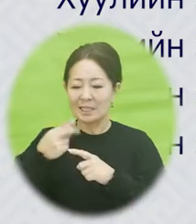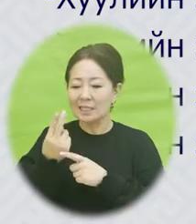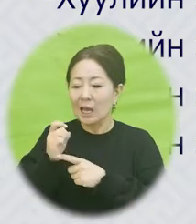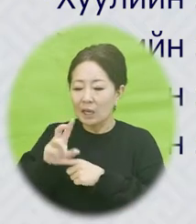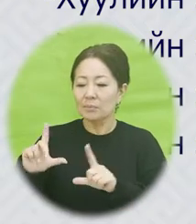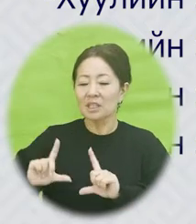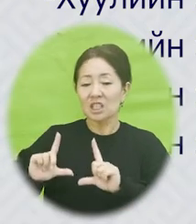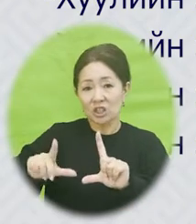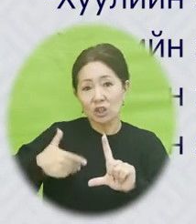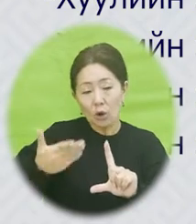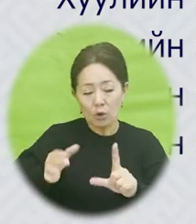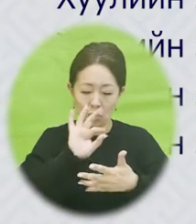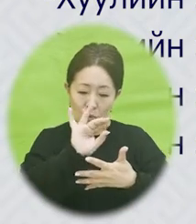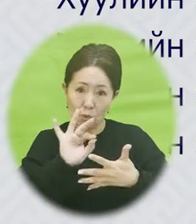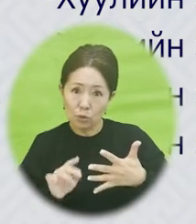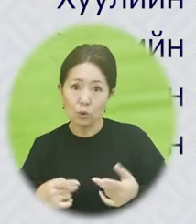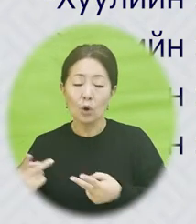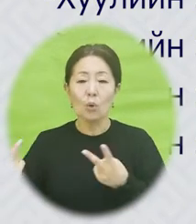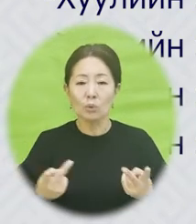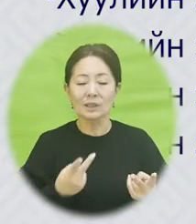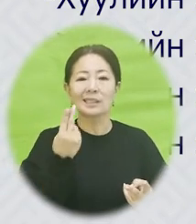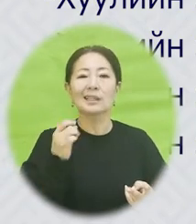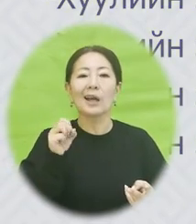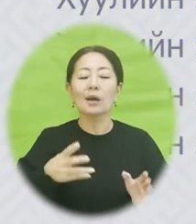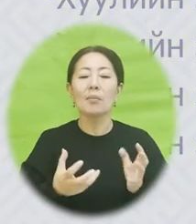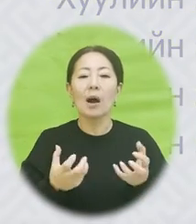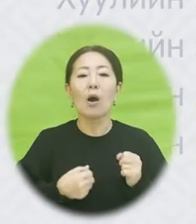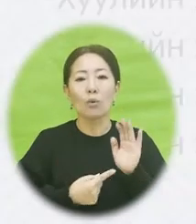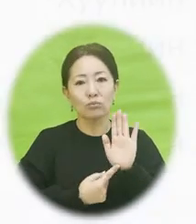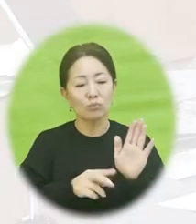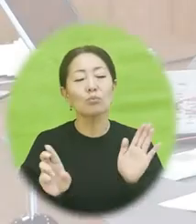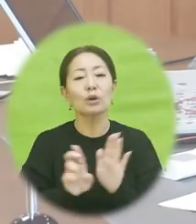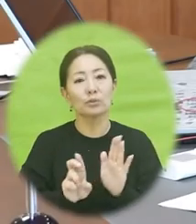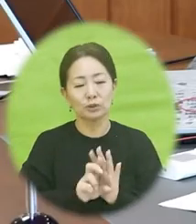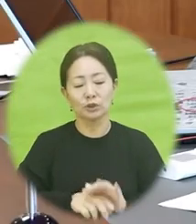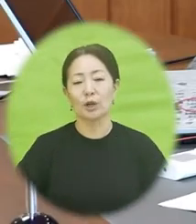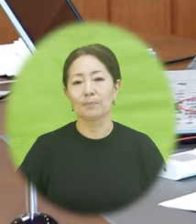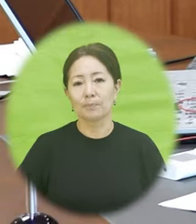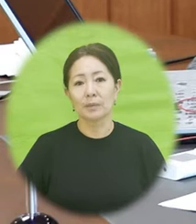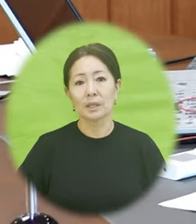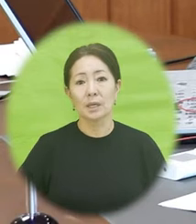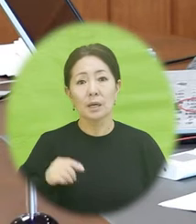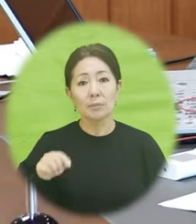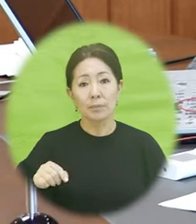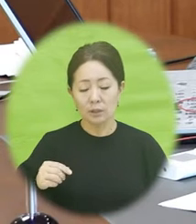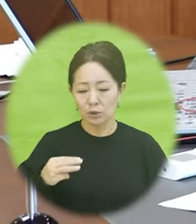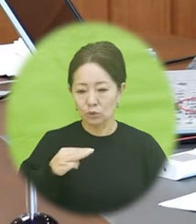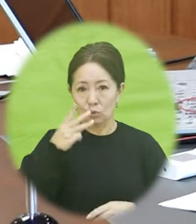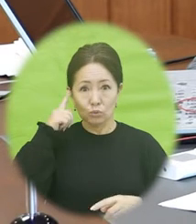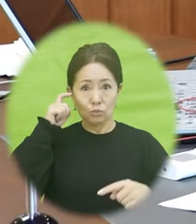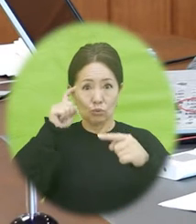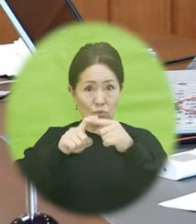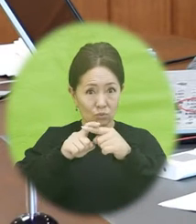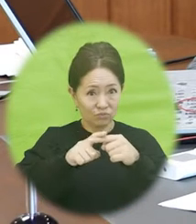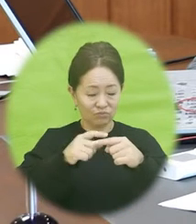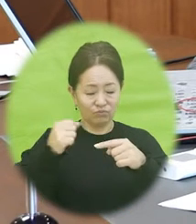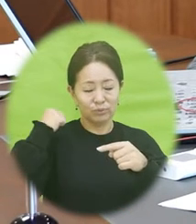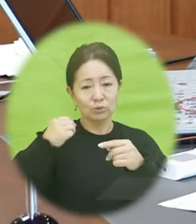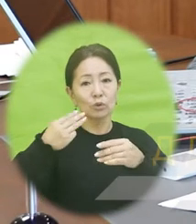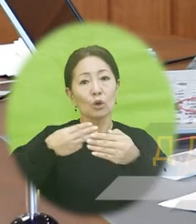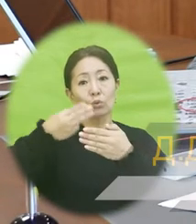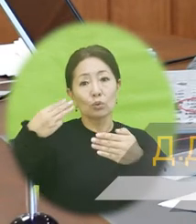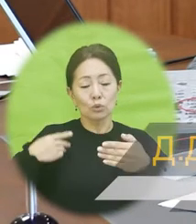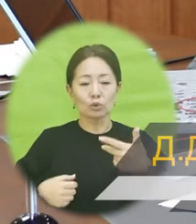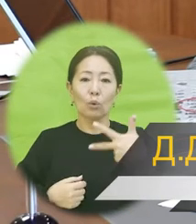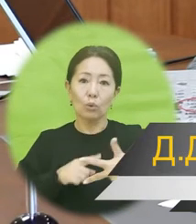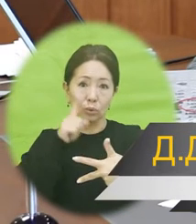захим гэрчилгээ олгох зэрэг үйлчлэгийг захимаар авах боломжтой юм. Бид бүхэнд үндсэн 3 том зорилт байдаг. За,